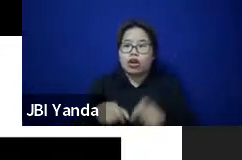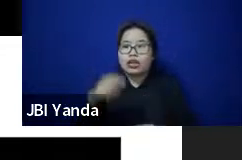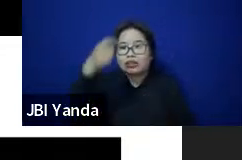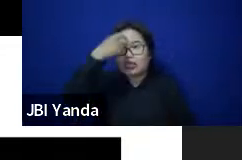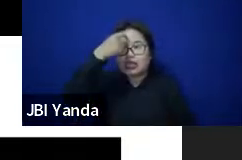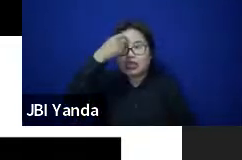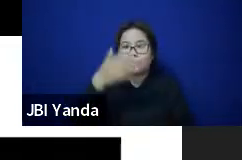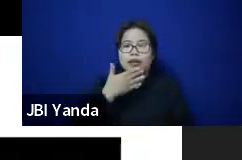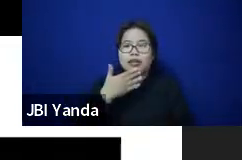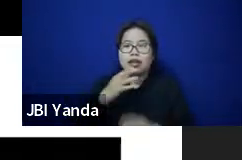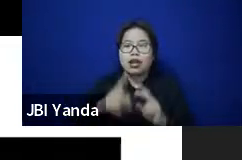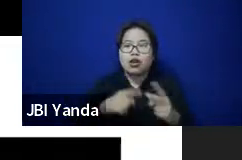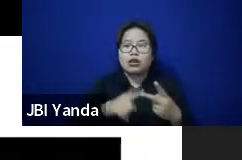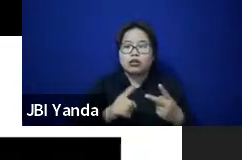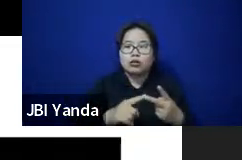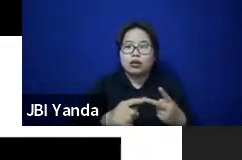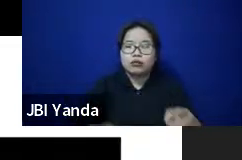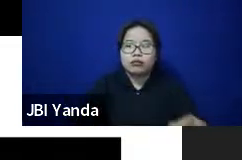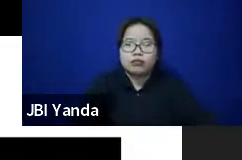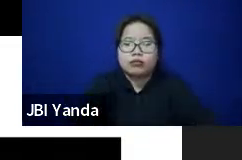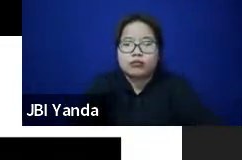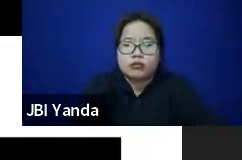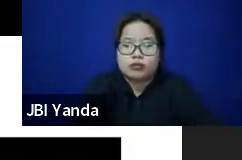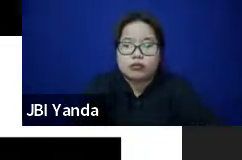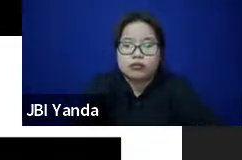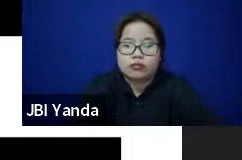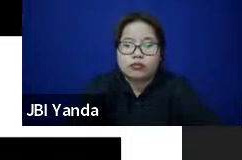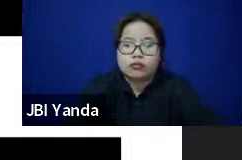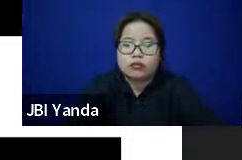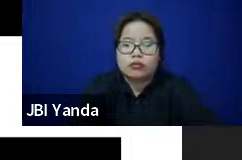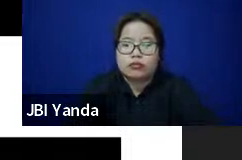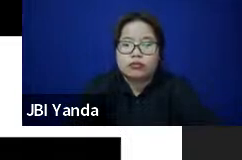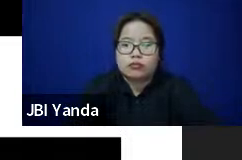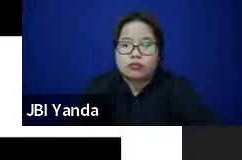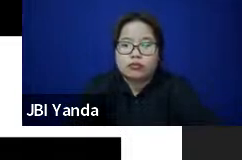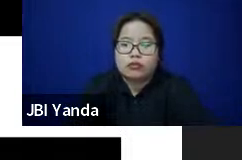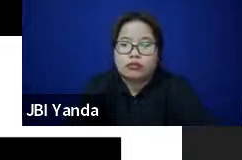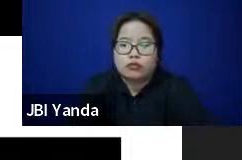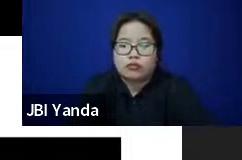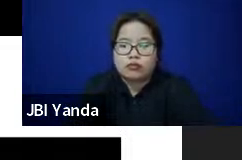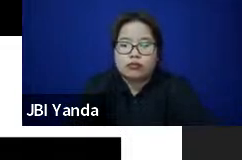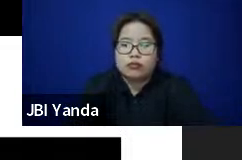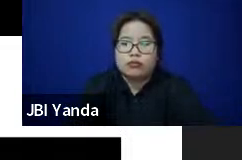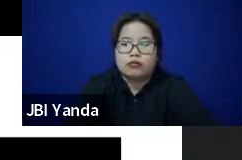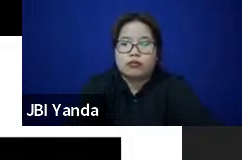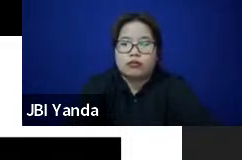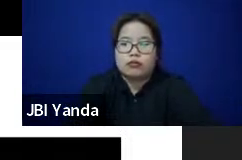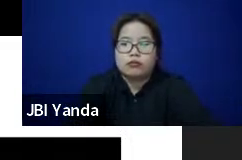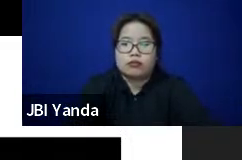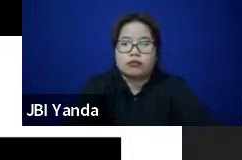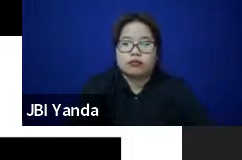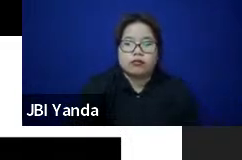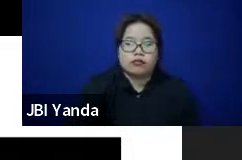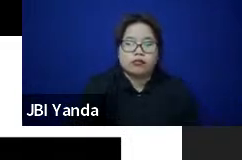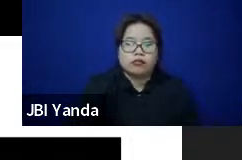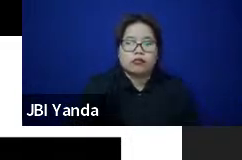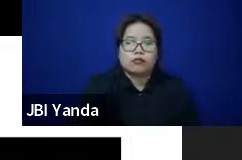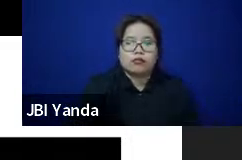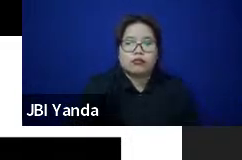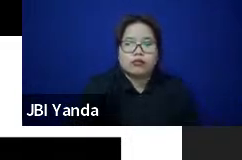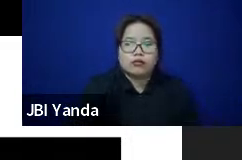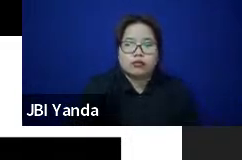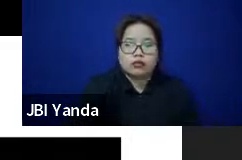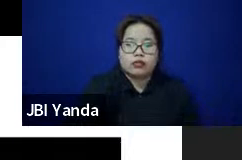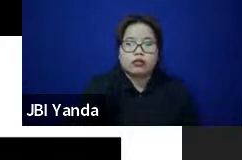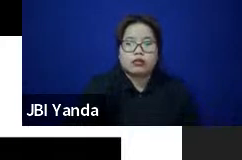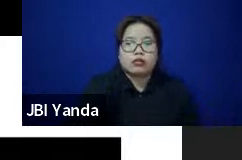yang kedua adalah untuk yang istilahnya itu adalah penghematan biaya atau cost saving. Jadinya itu yang